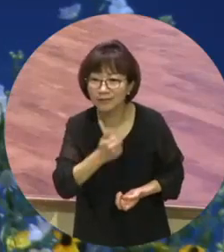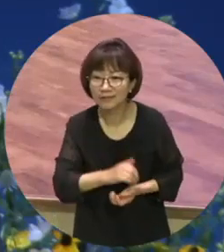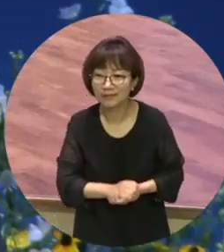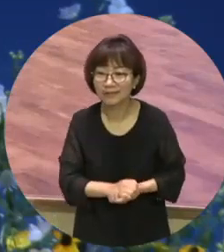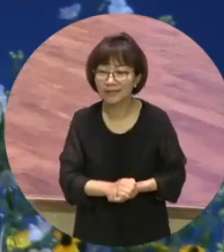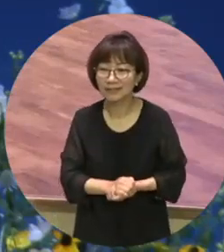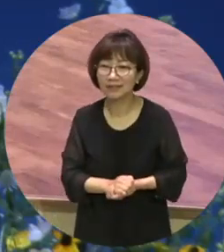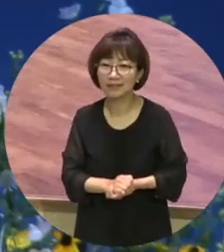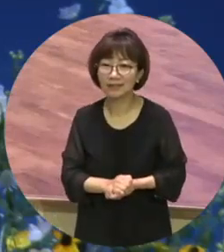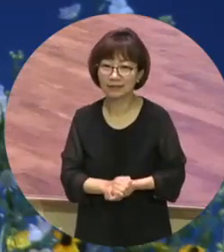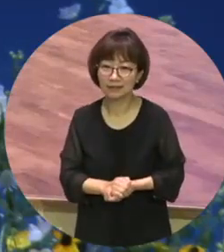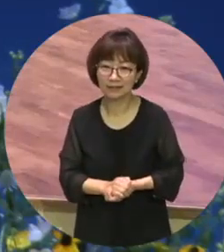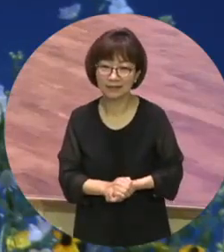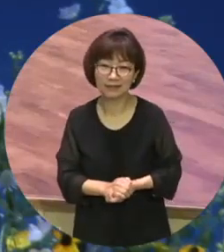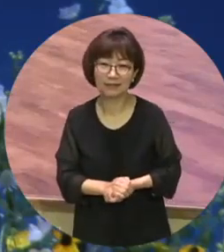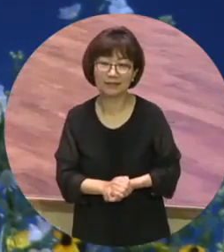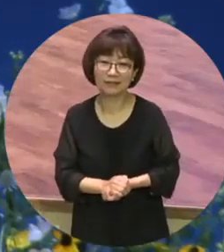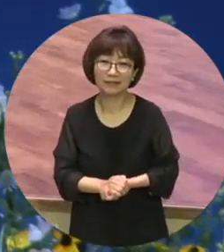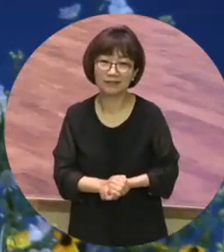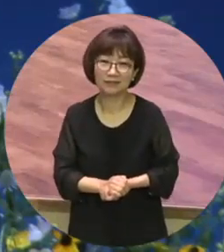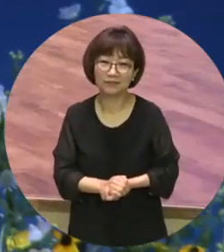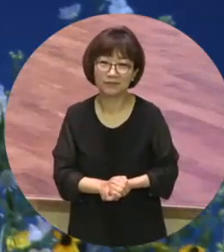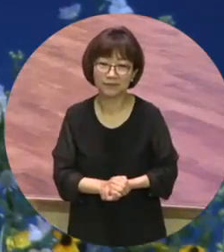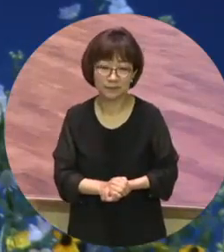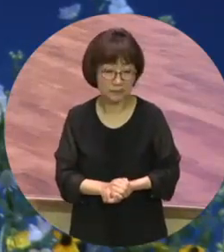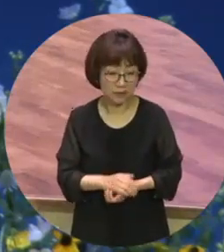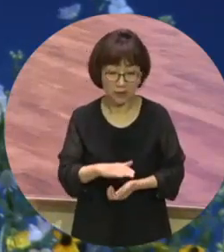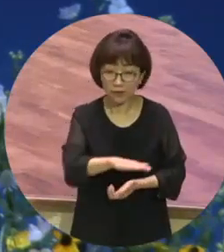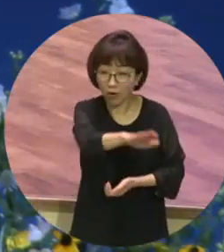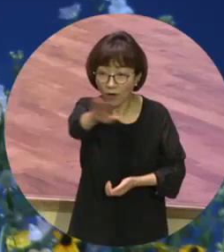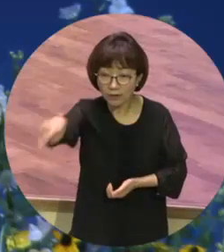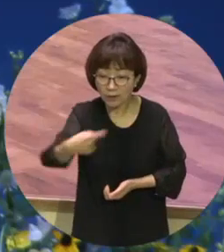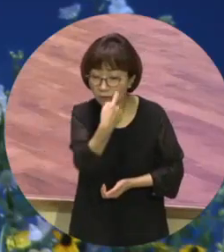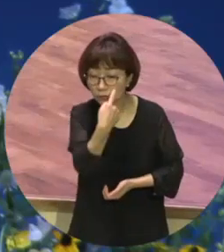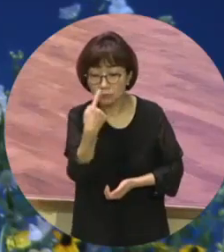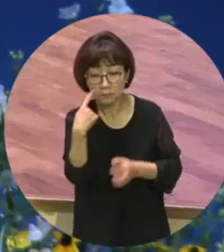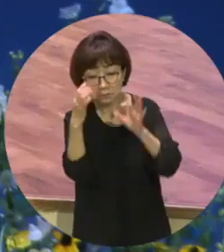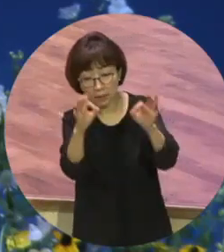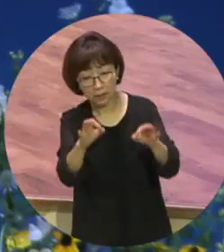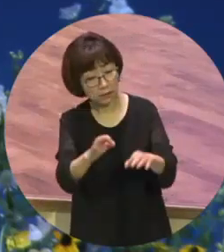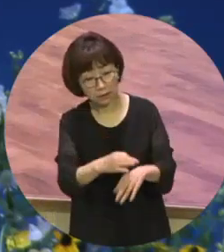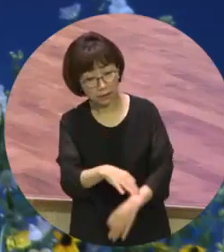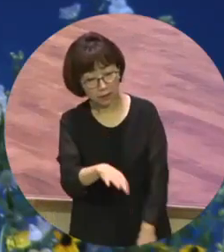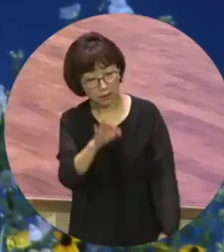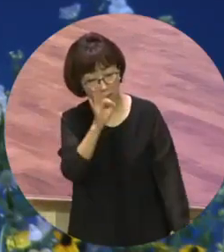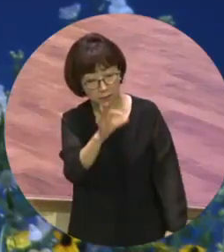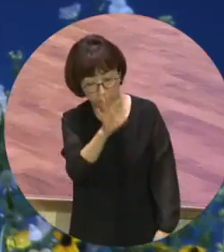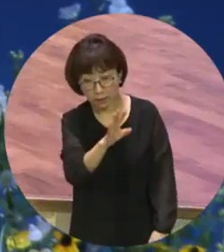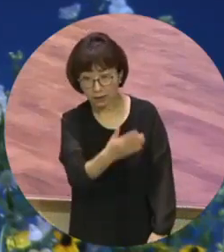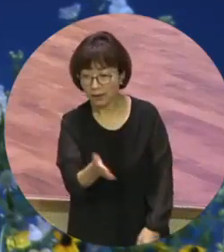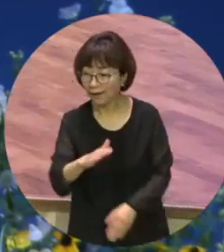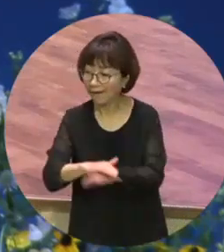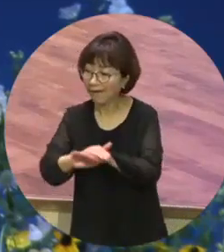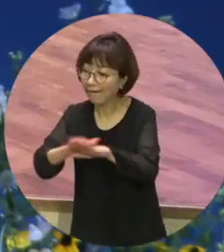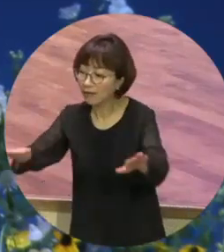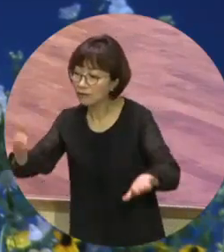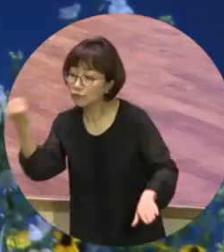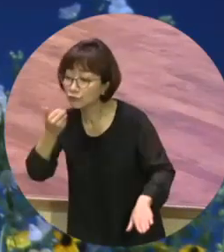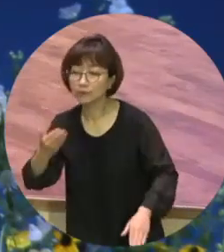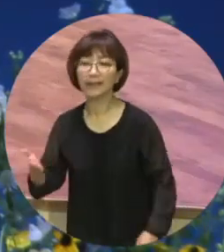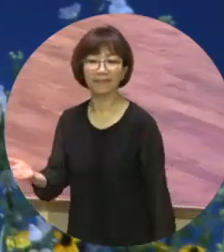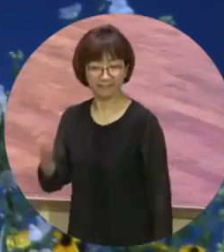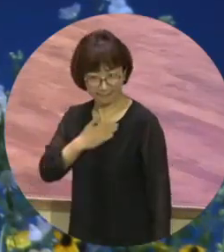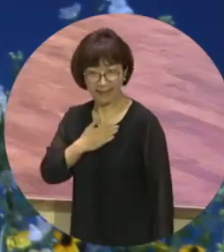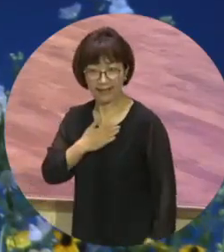누가 해결하냐 이거를? 너희들이 볼 때 불가능한 것을 현실적으로 불가능한 것을 누가 해결하냐? 내가